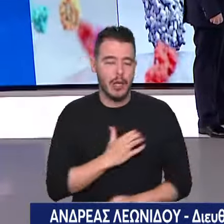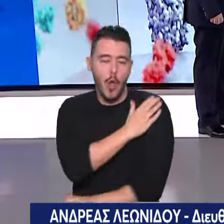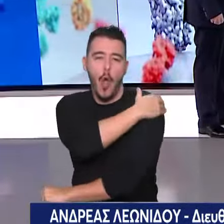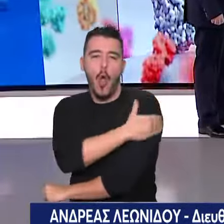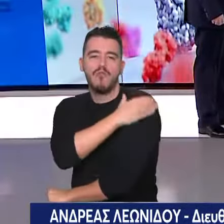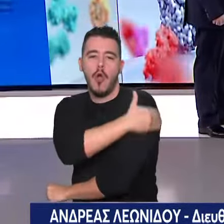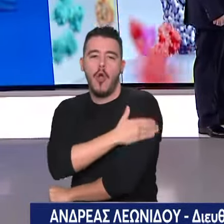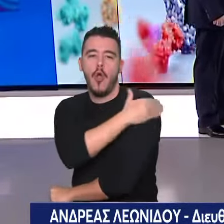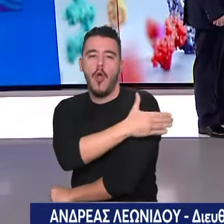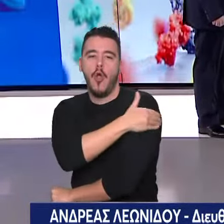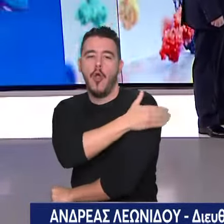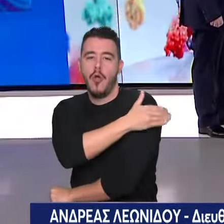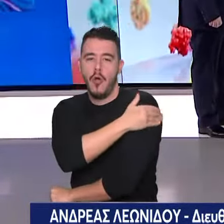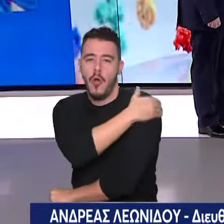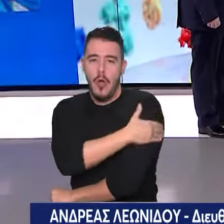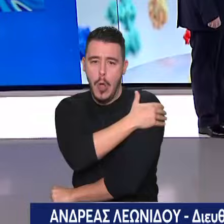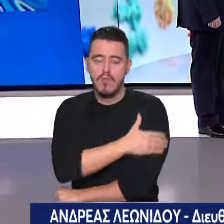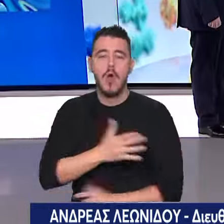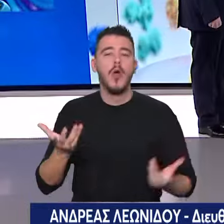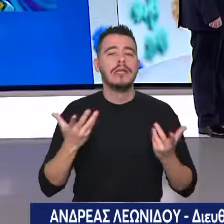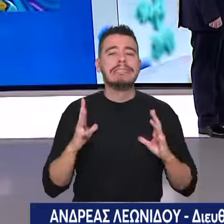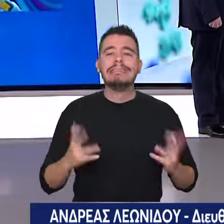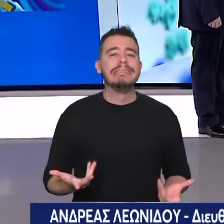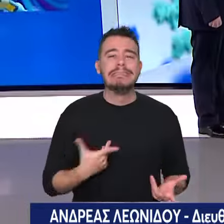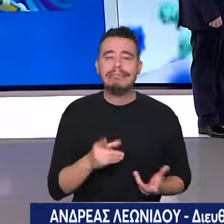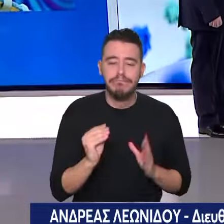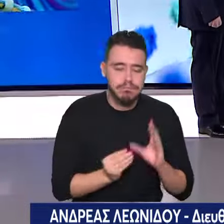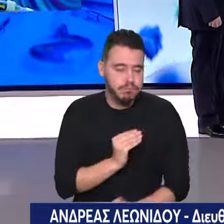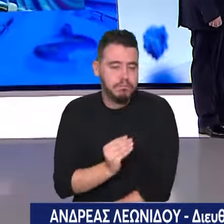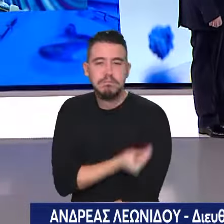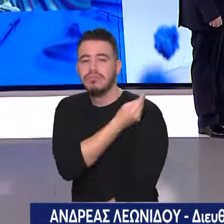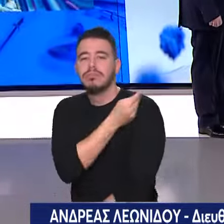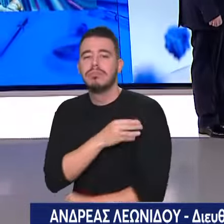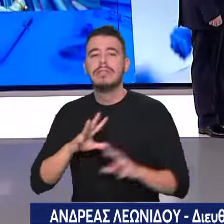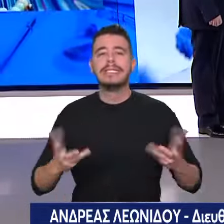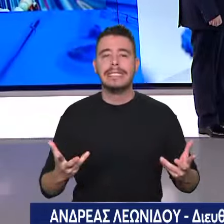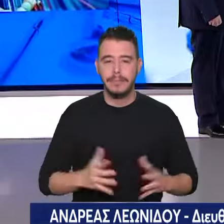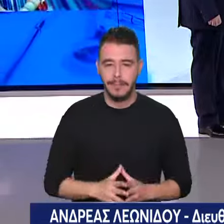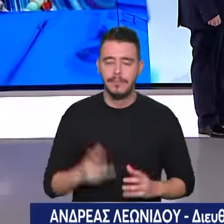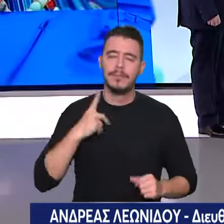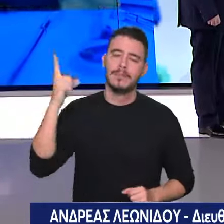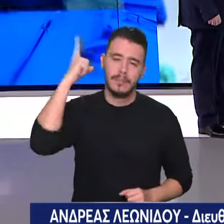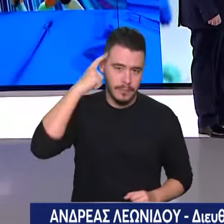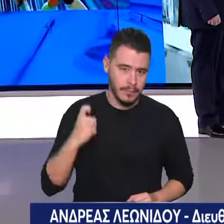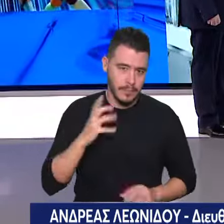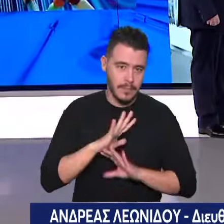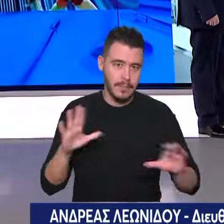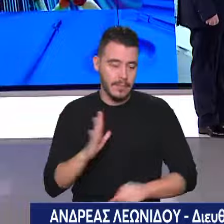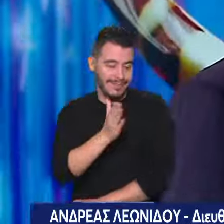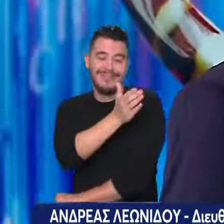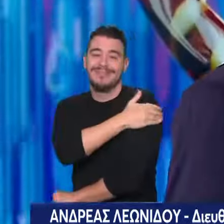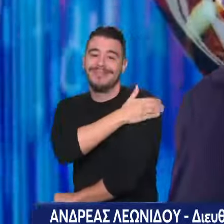σήμερα. Τι ακριβώς είναι, τι συμβαίνει με τον νόμο μας? Κοιτάξτε, μία από τις πιο συχνές παθήσεις του ώμου είναι η τενοντίτιδα. Είναι η φλεγμονή των τενόντων του